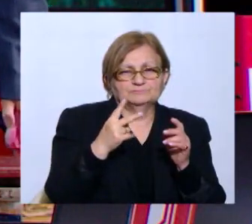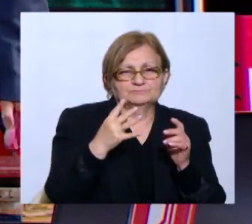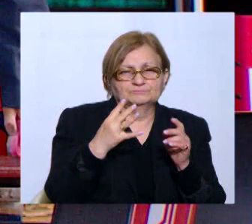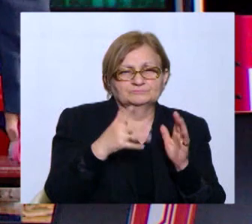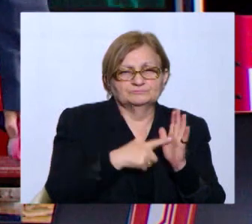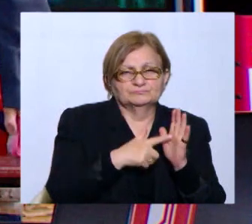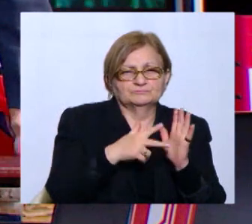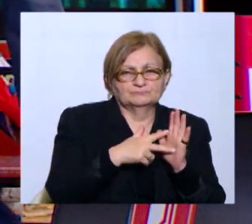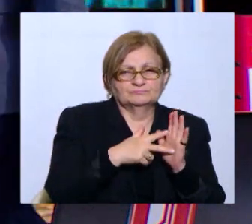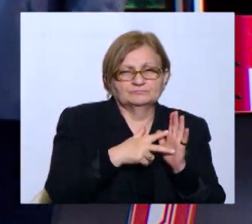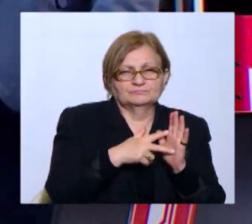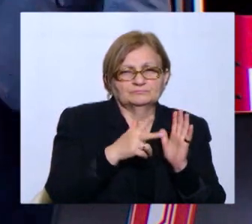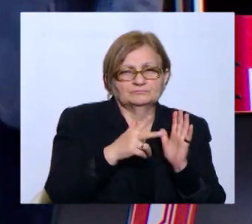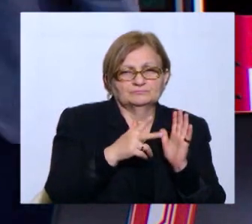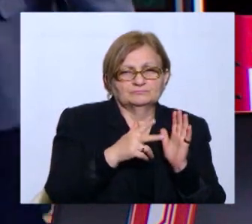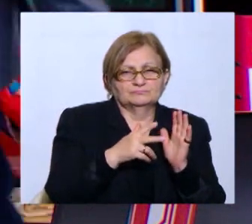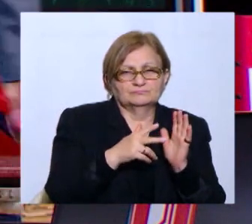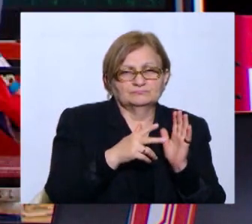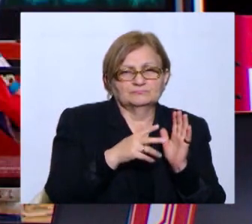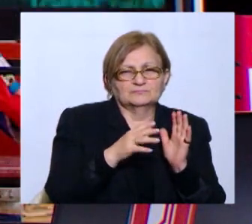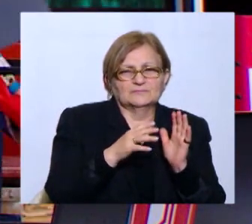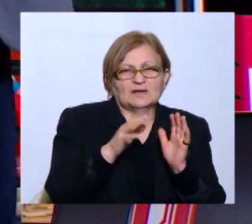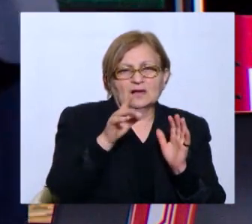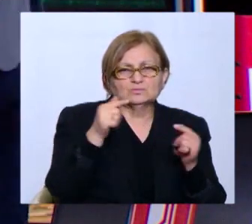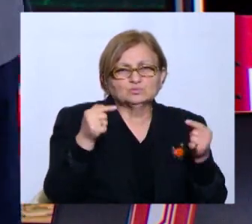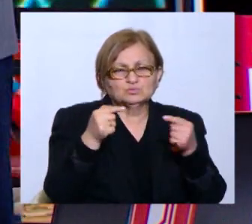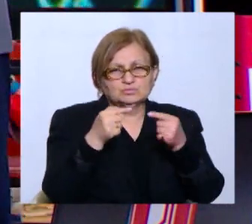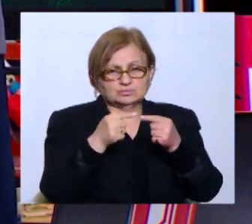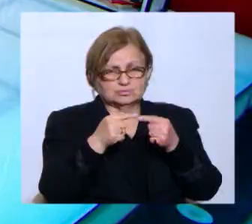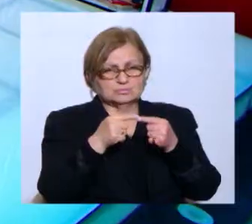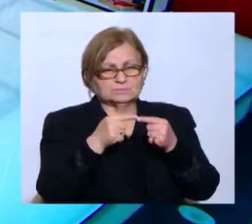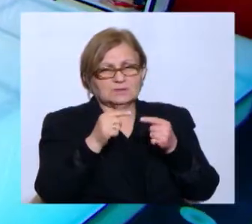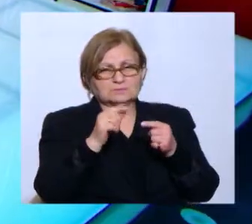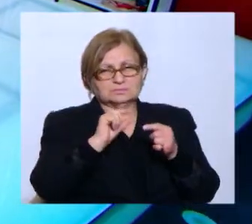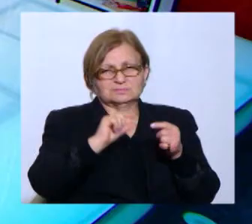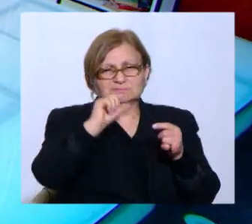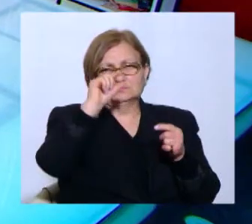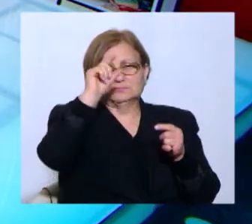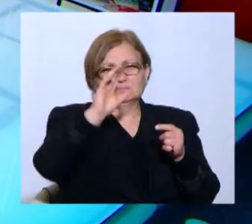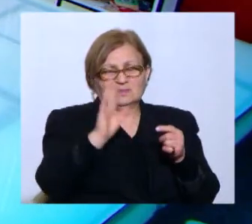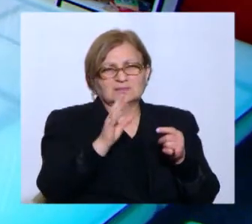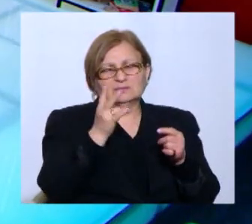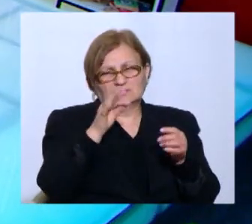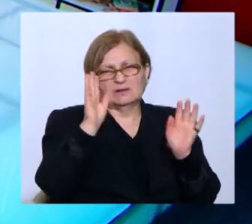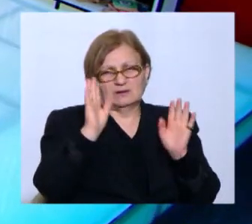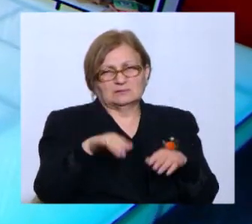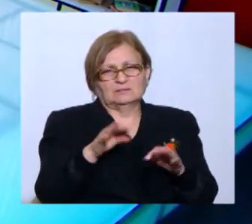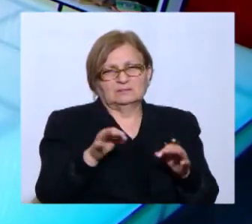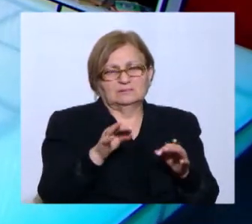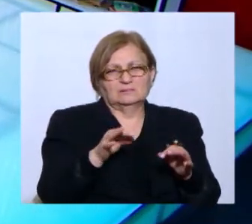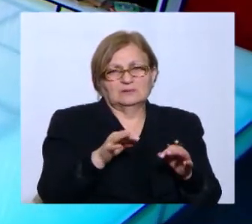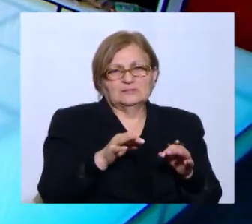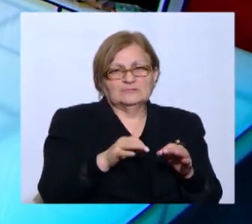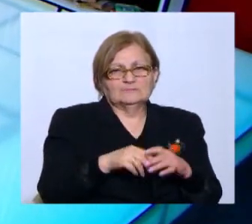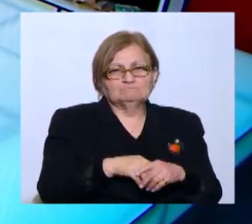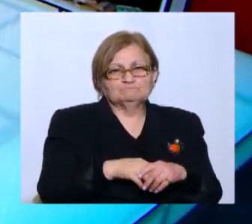6, 7, 8, რა თქმა უნდა, თლათ ერთი ზომის არაა, რვეულში გაძლევთ უფრო ადვილი, ნუ მაგალითად შეარჩევთ 2 უჯრას, როგორც